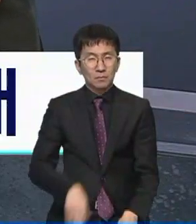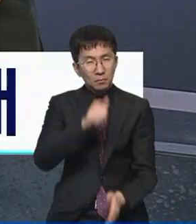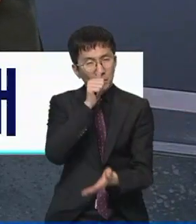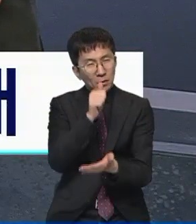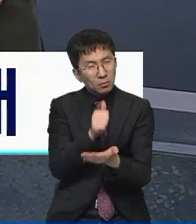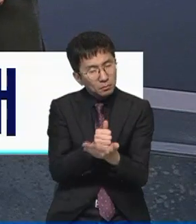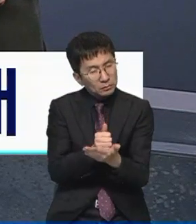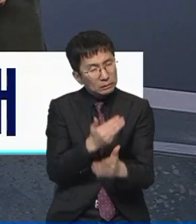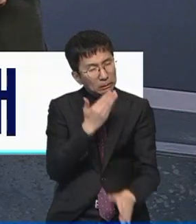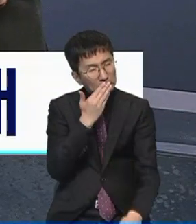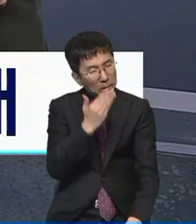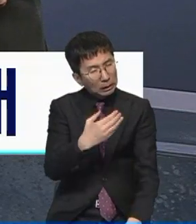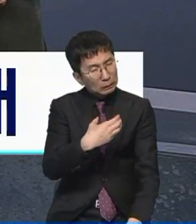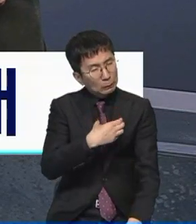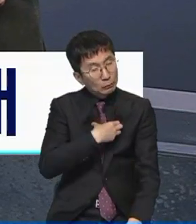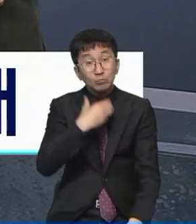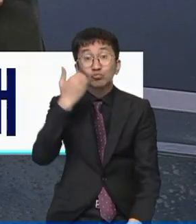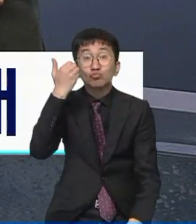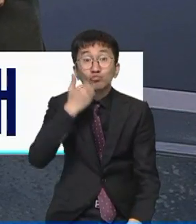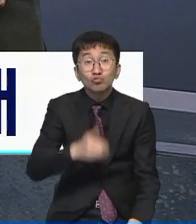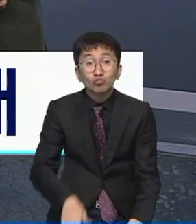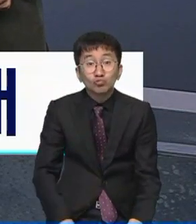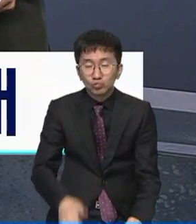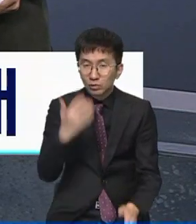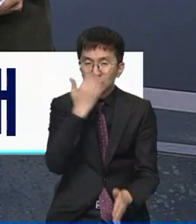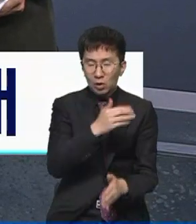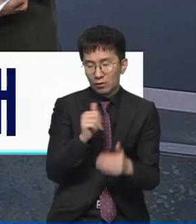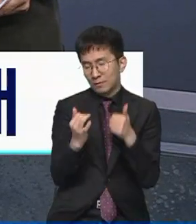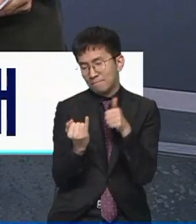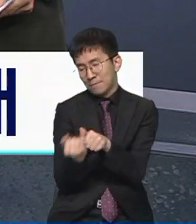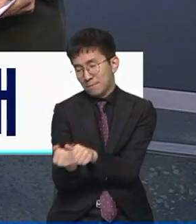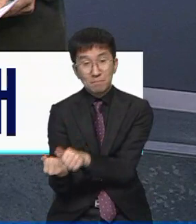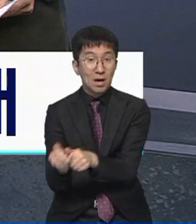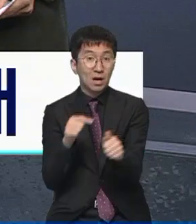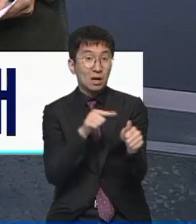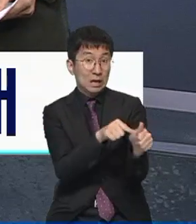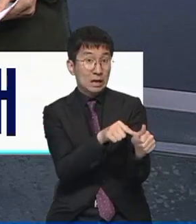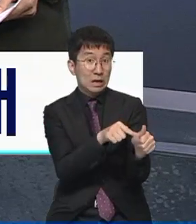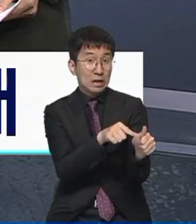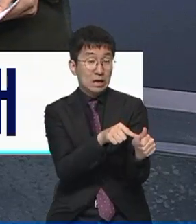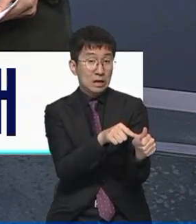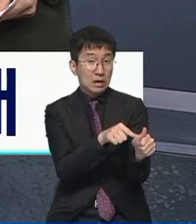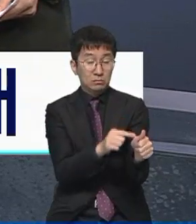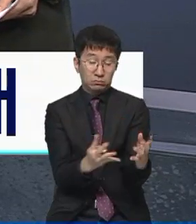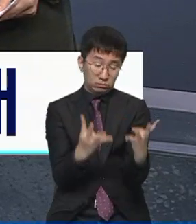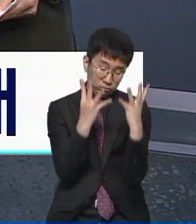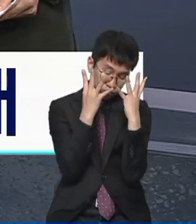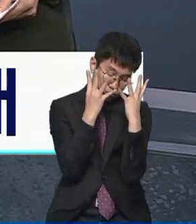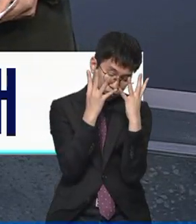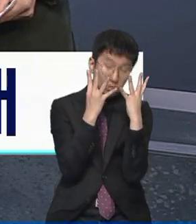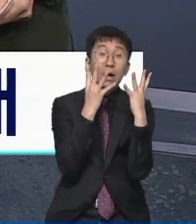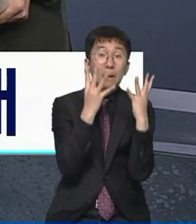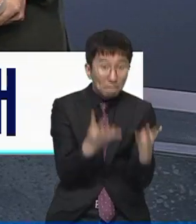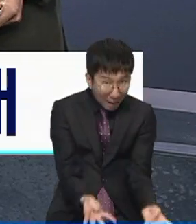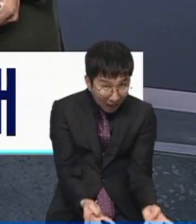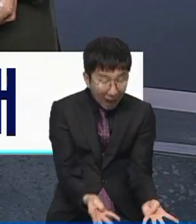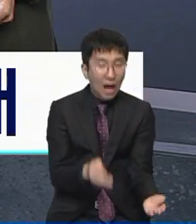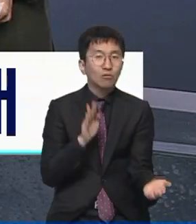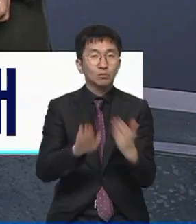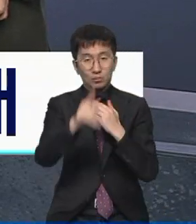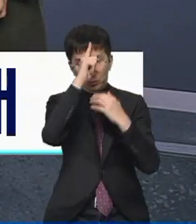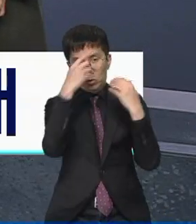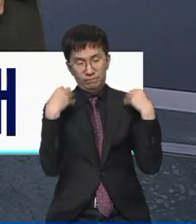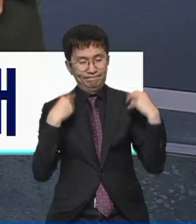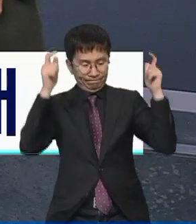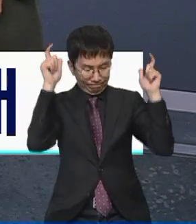또다시 범죄를 저지를 가능성이 있는 위험한 성범죄자의 경우엔 출소한 뒤에도 국가가